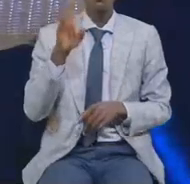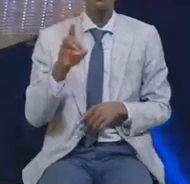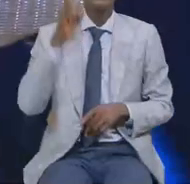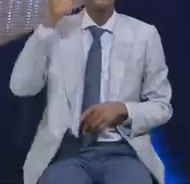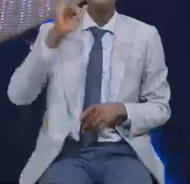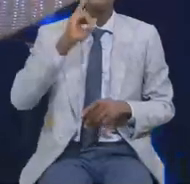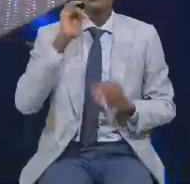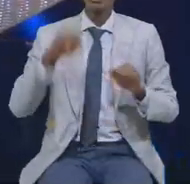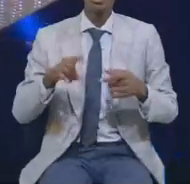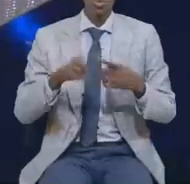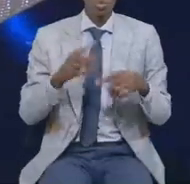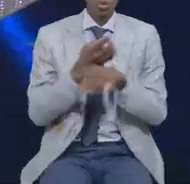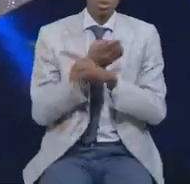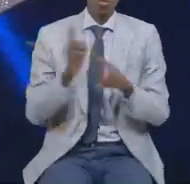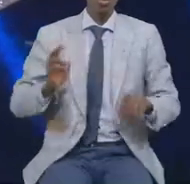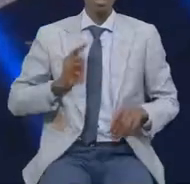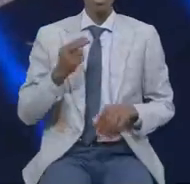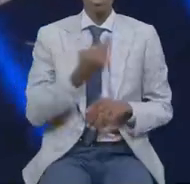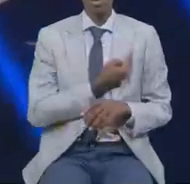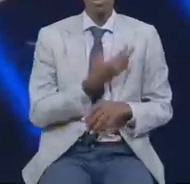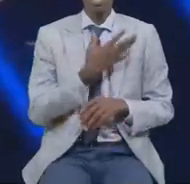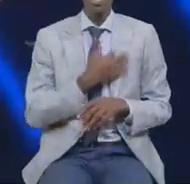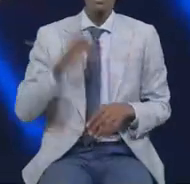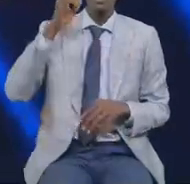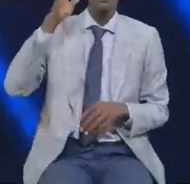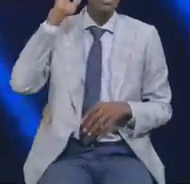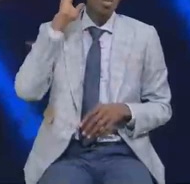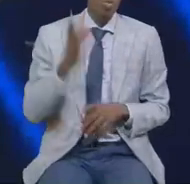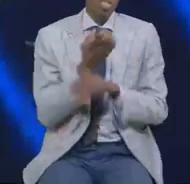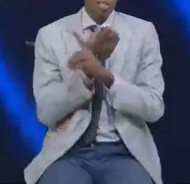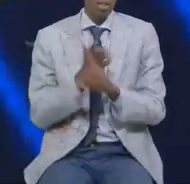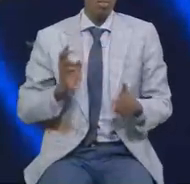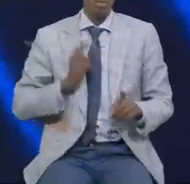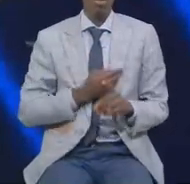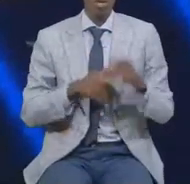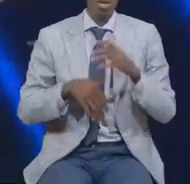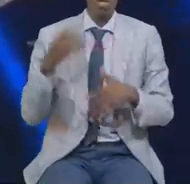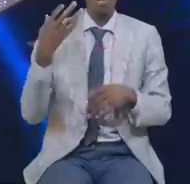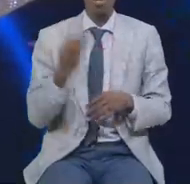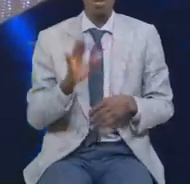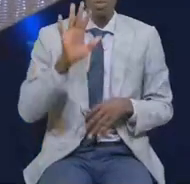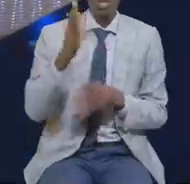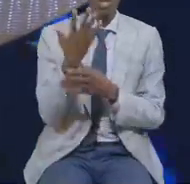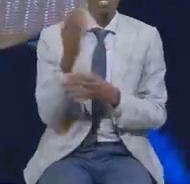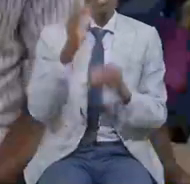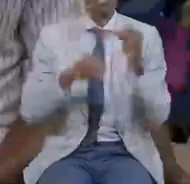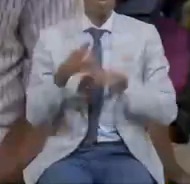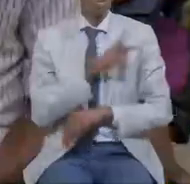fournaise ardente et il nous délivrera de ta main, ô roi. Il vous